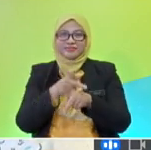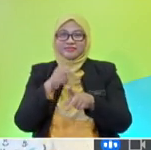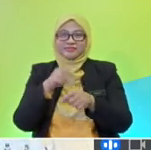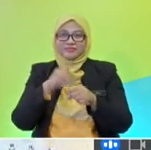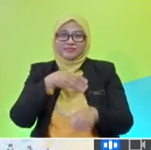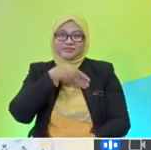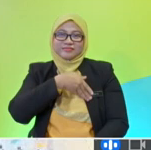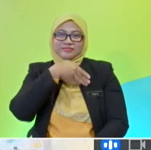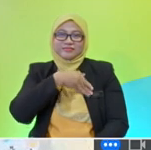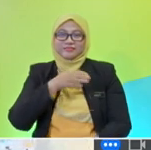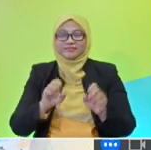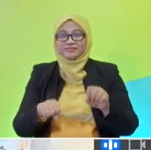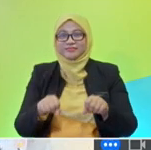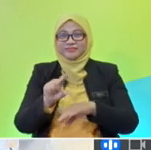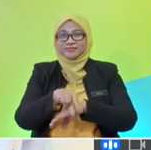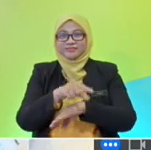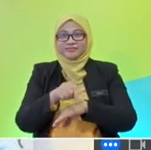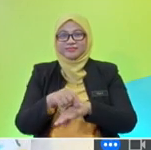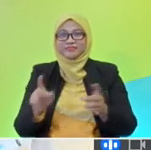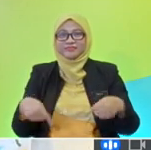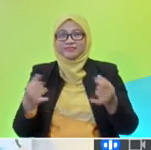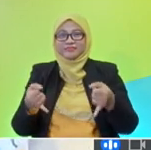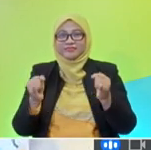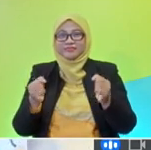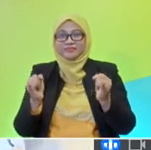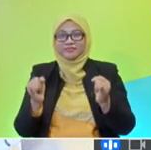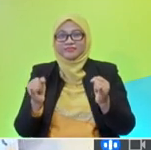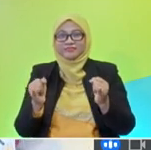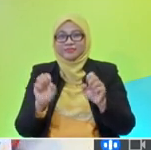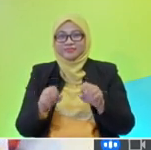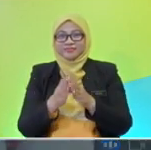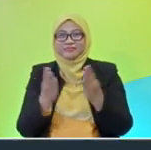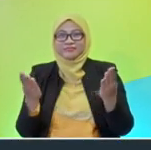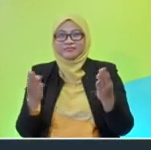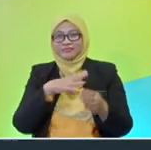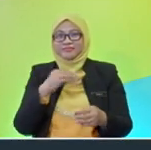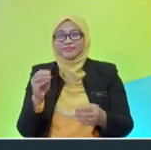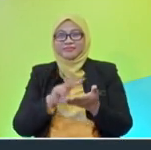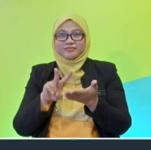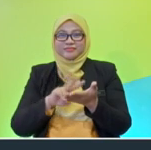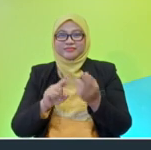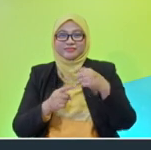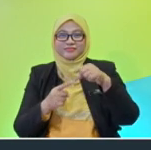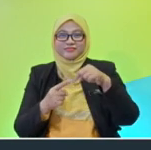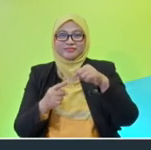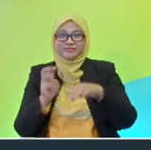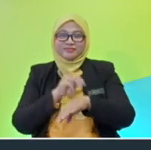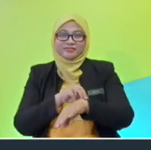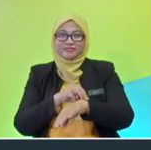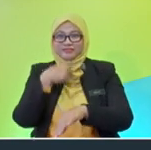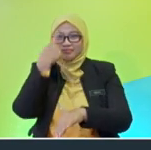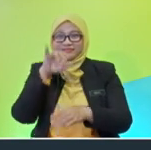enggak gunakan mungkin tengah jalan kaki boleh buka dan baca pada pilih-pilih masuk dan untuk itu